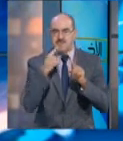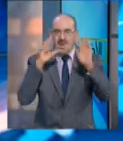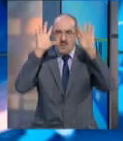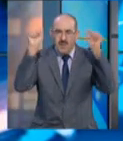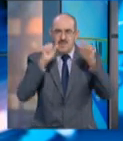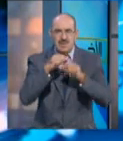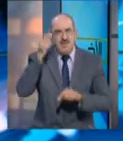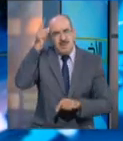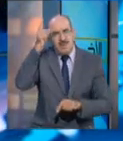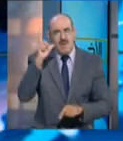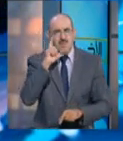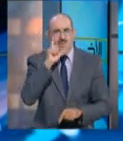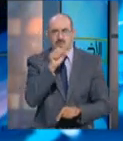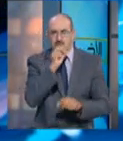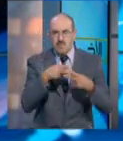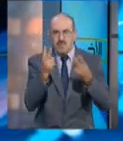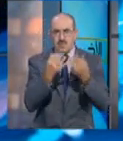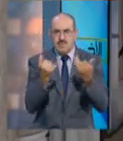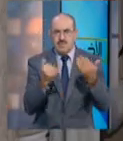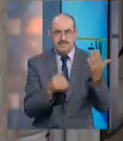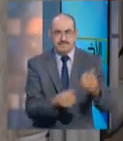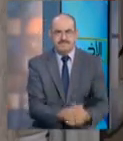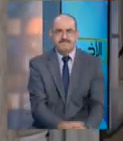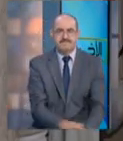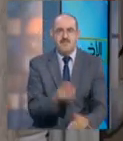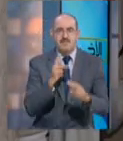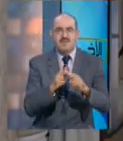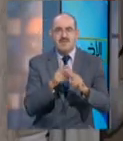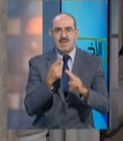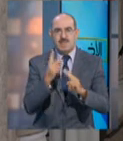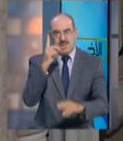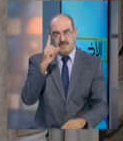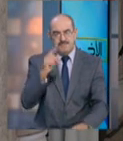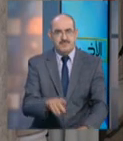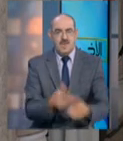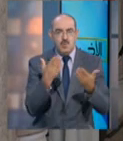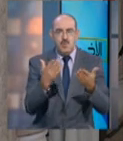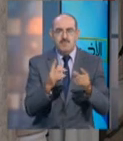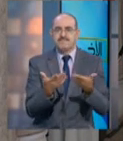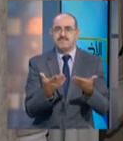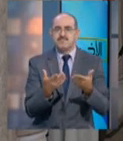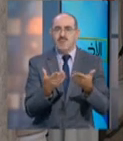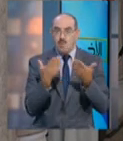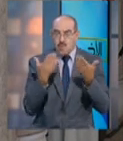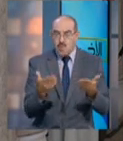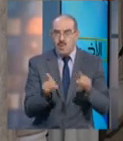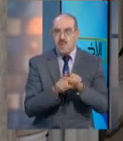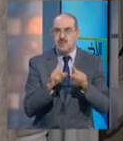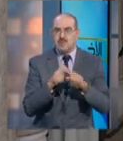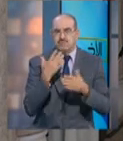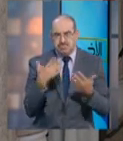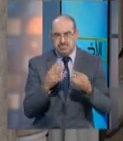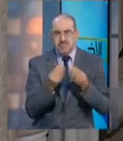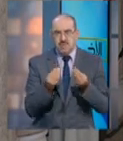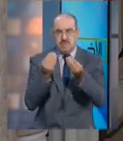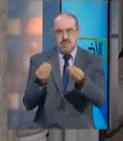دولة ليبيا بالتصريح التالي. بسم الله الرحمن الرحيم. اليوم طبعا قدمنا